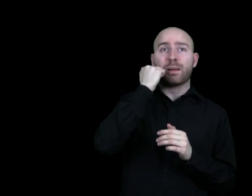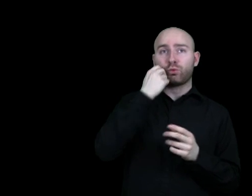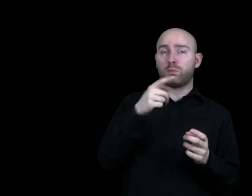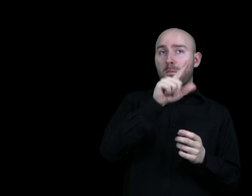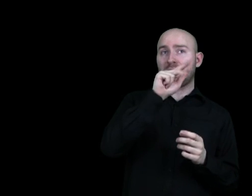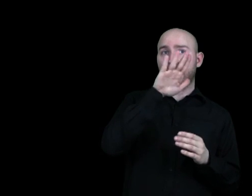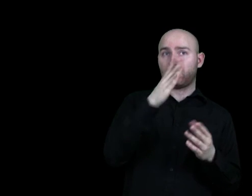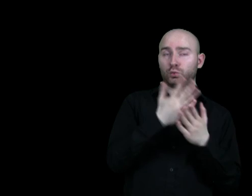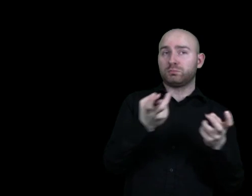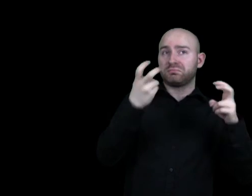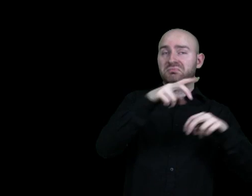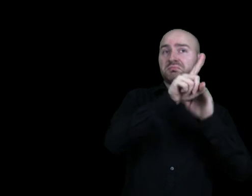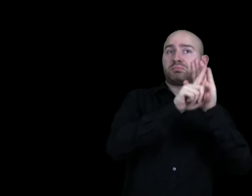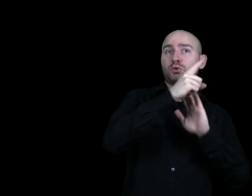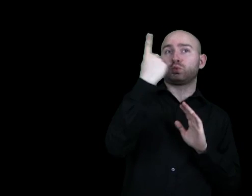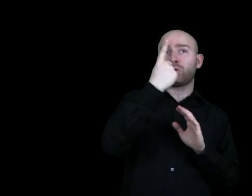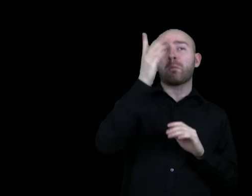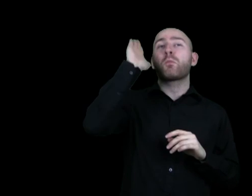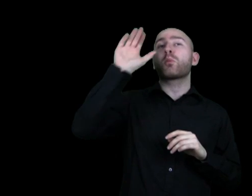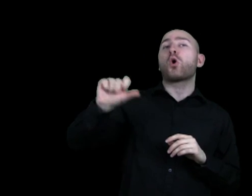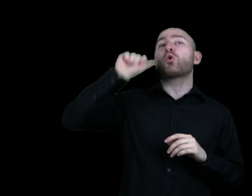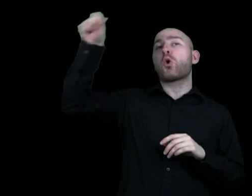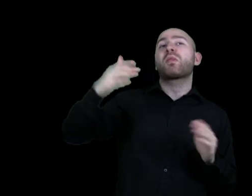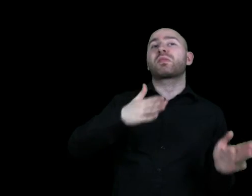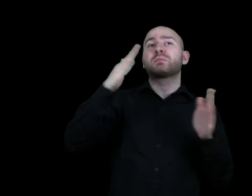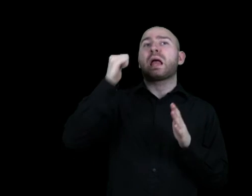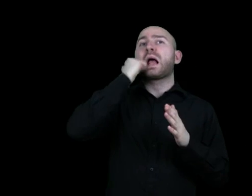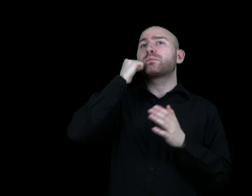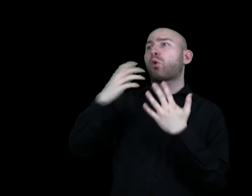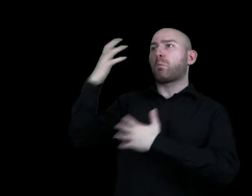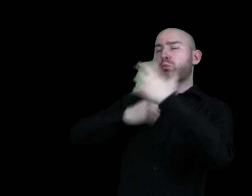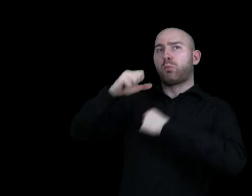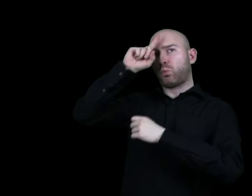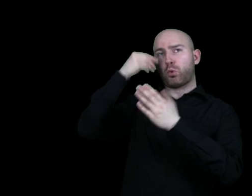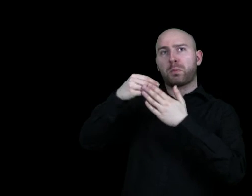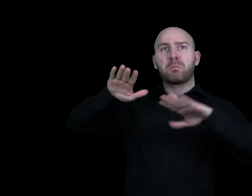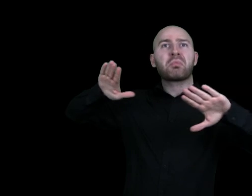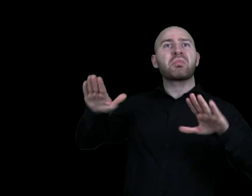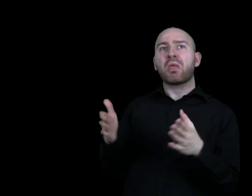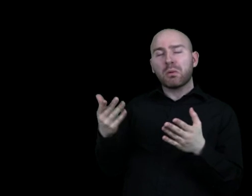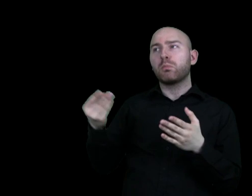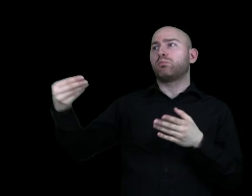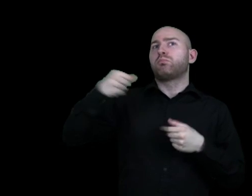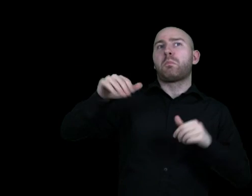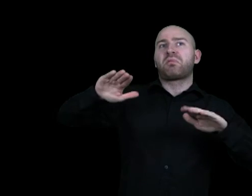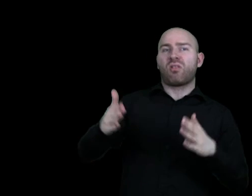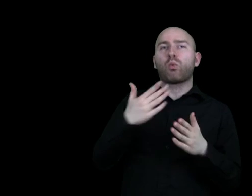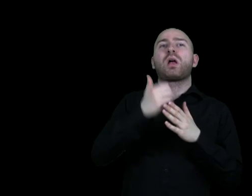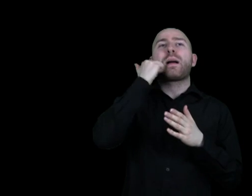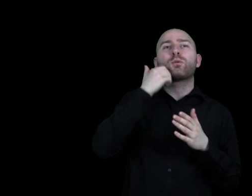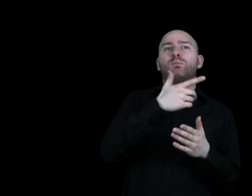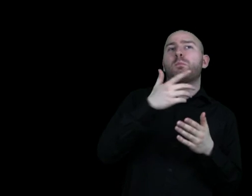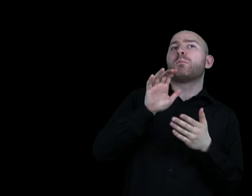PKB wzrósł o złotówkę. W następnym roku może spadnie popyt na jabłka i ludzie będą za nie płacić mniej.